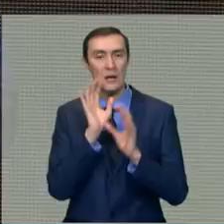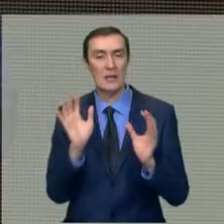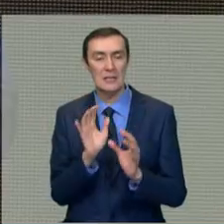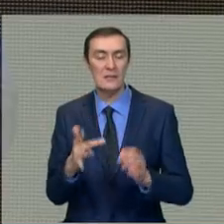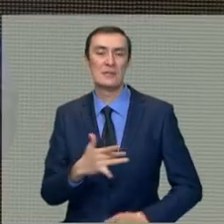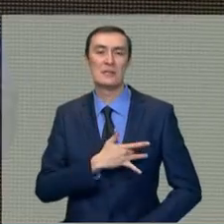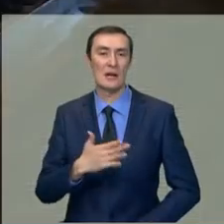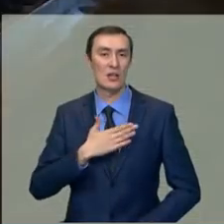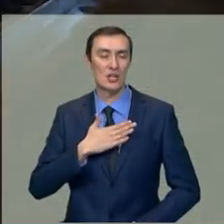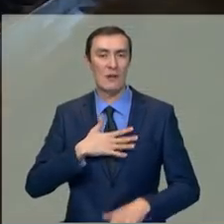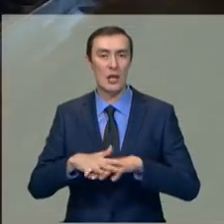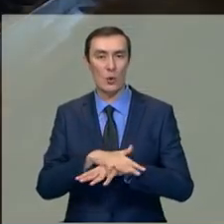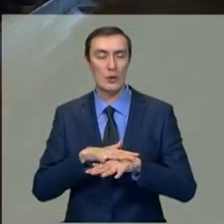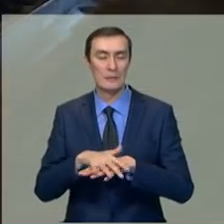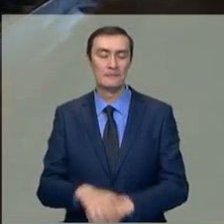сердцах нашего народа.